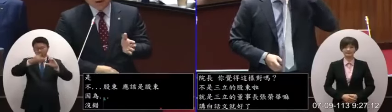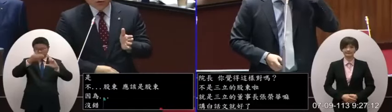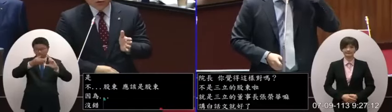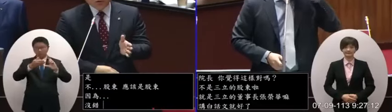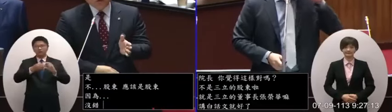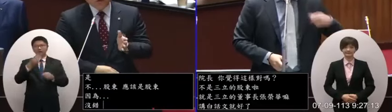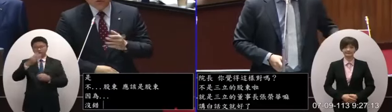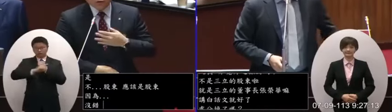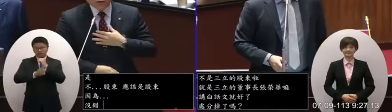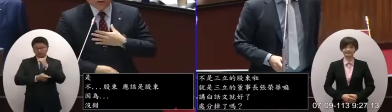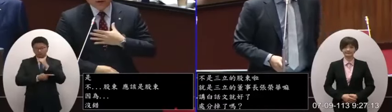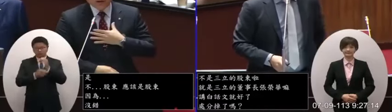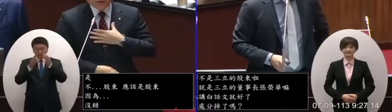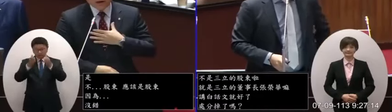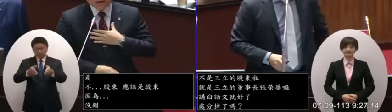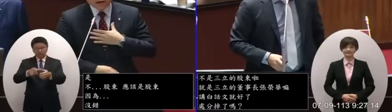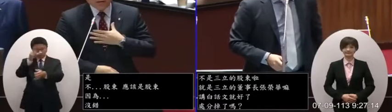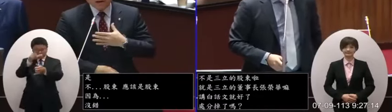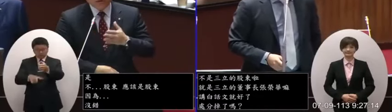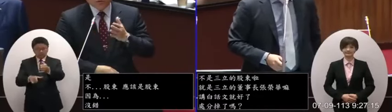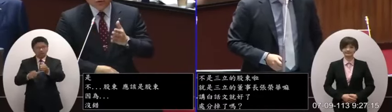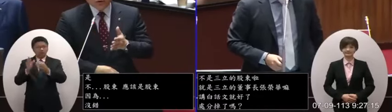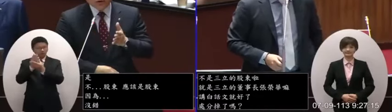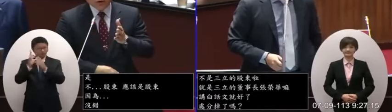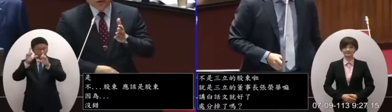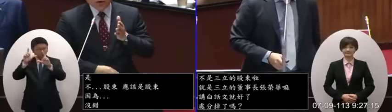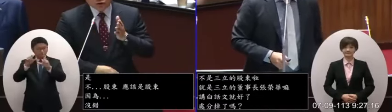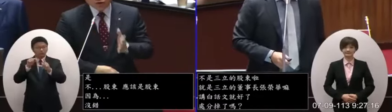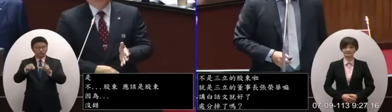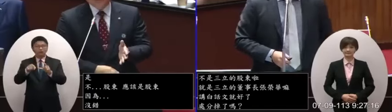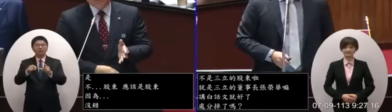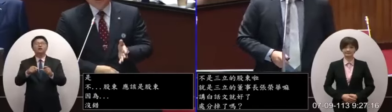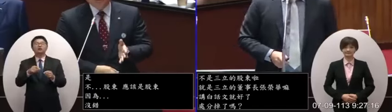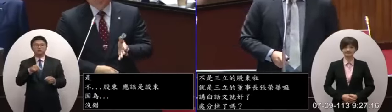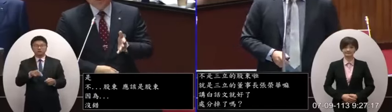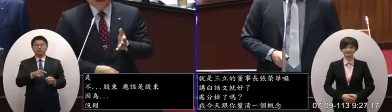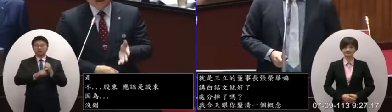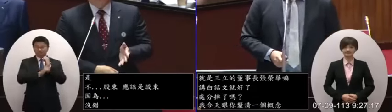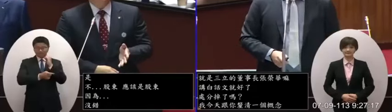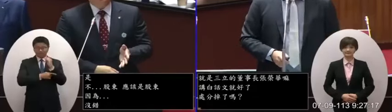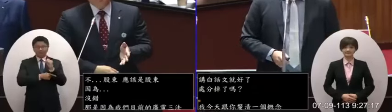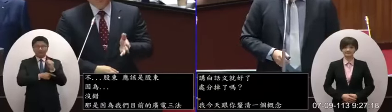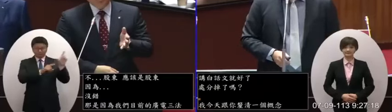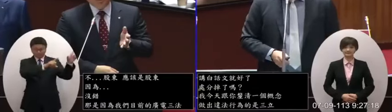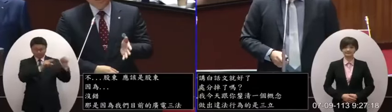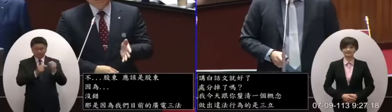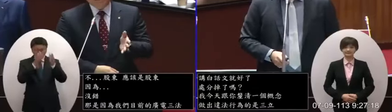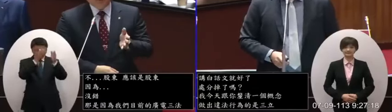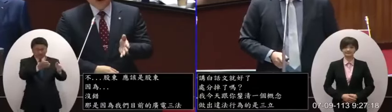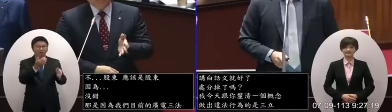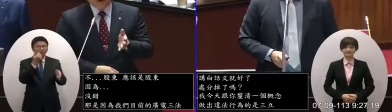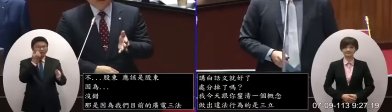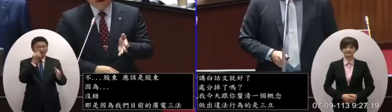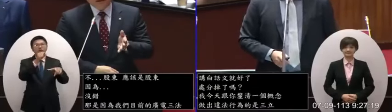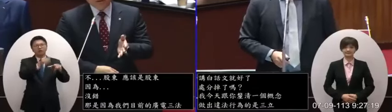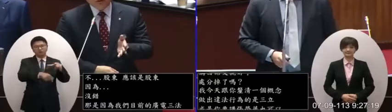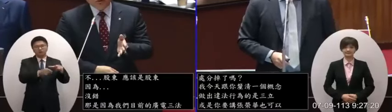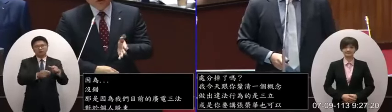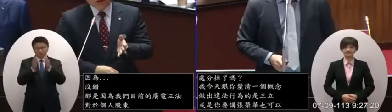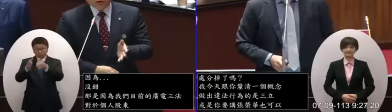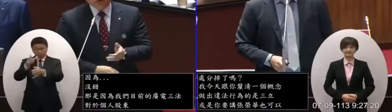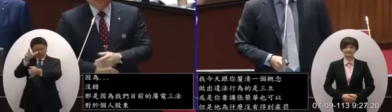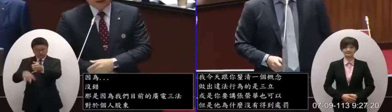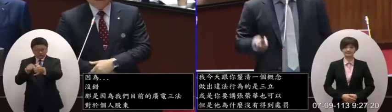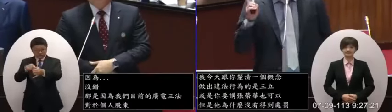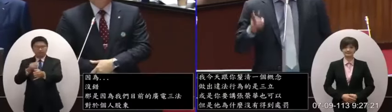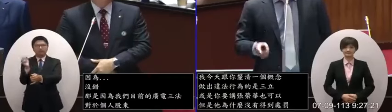这些个人股东，我们的广电三法的主要规范对象是事业，不是个人，所以目前来讲没有办法相关的